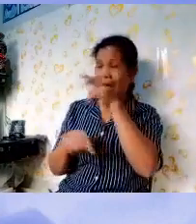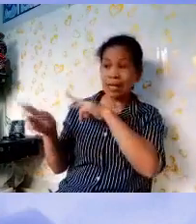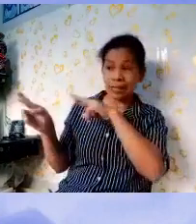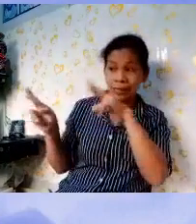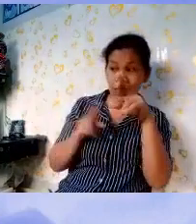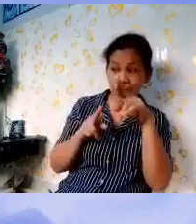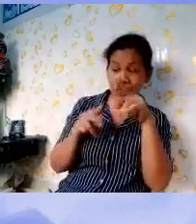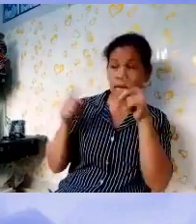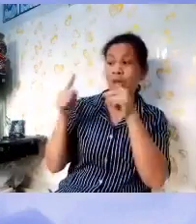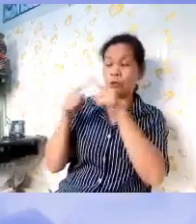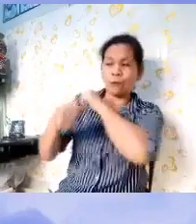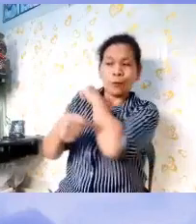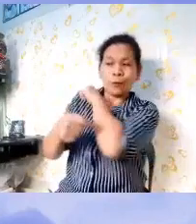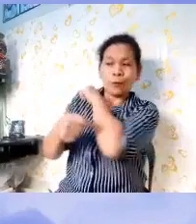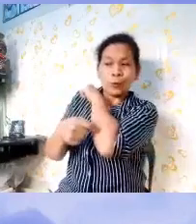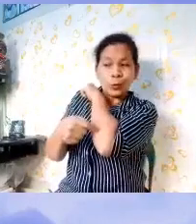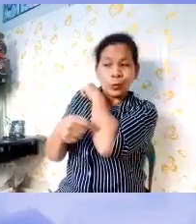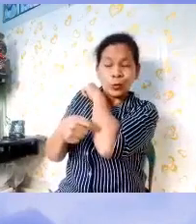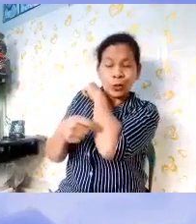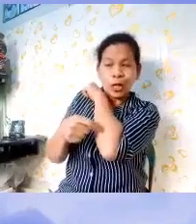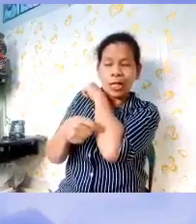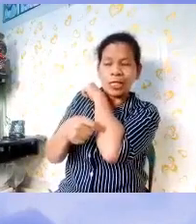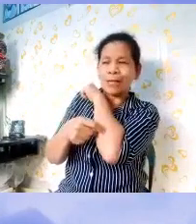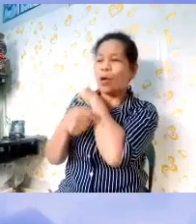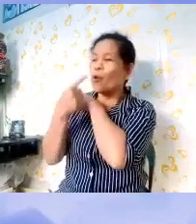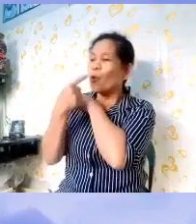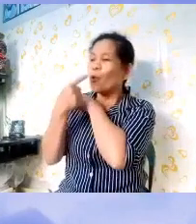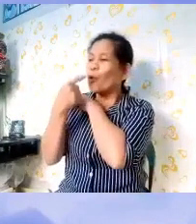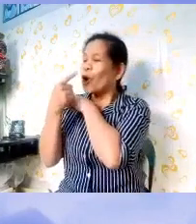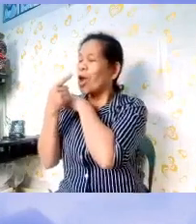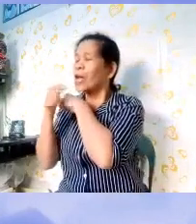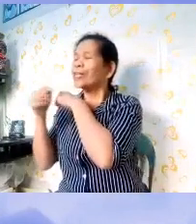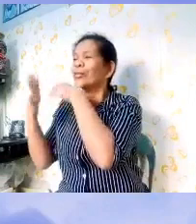mga bagong mananampalataya ang nagtataka.